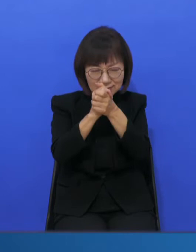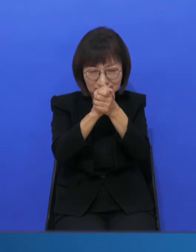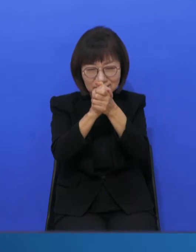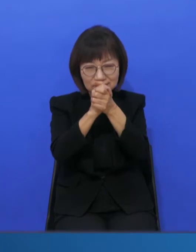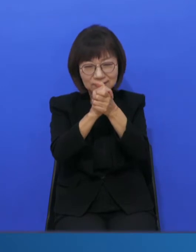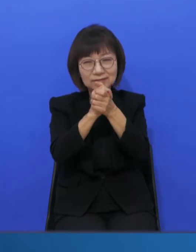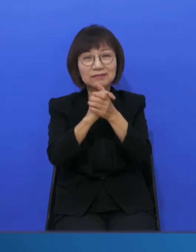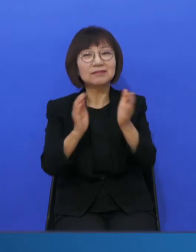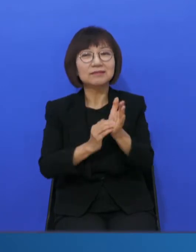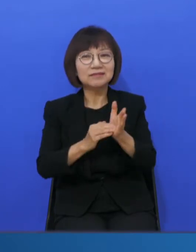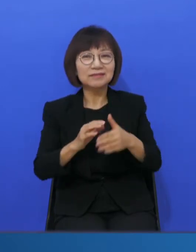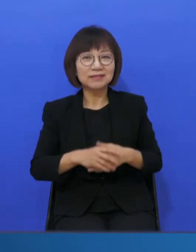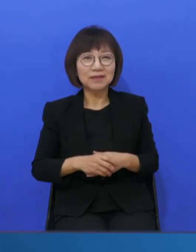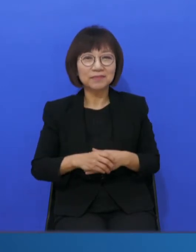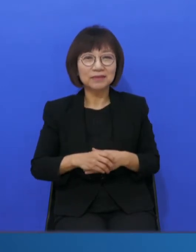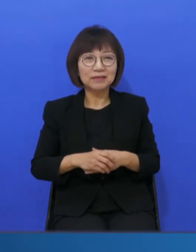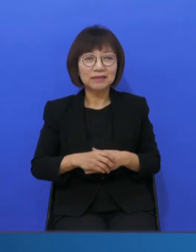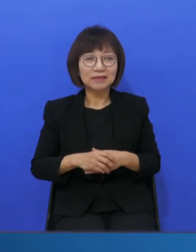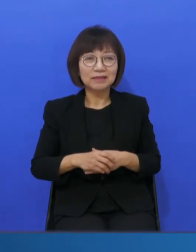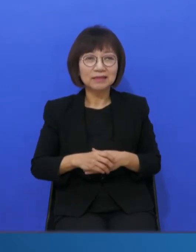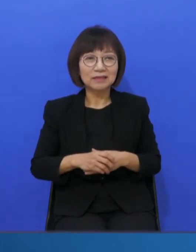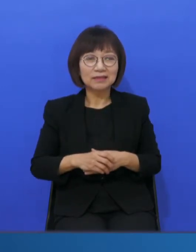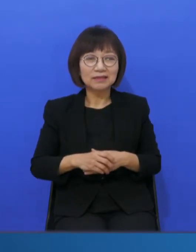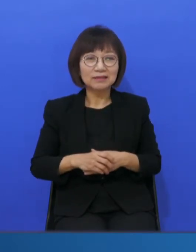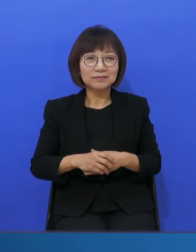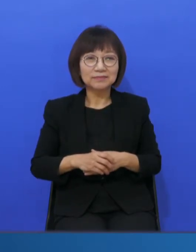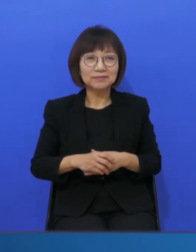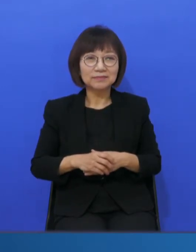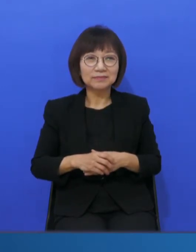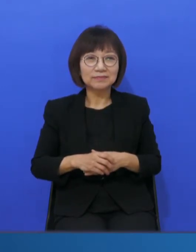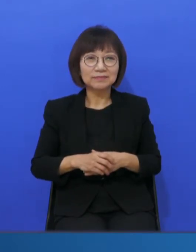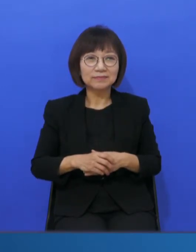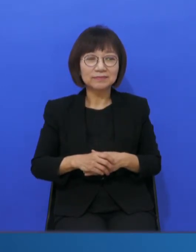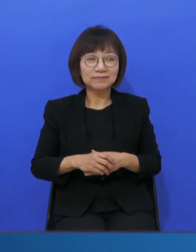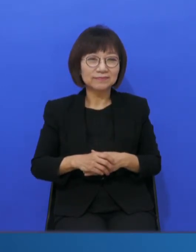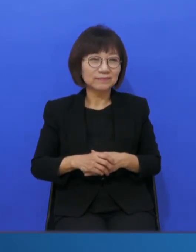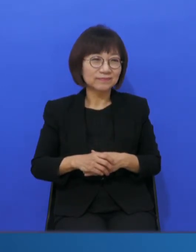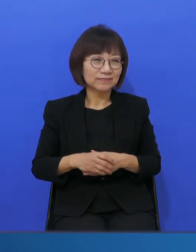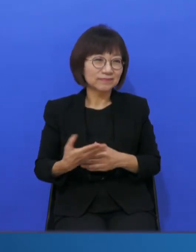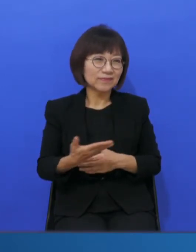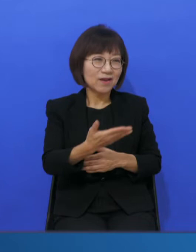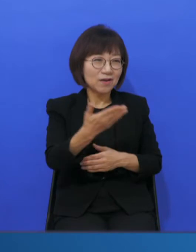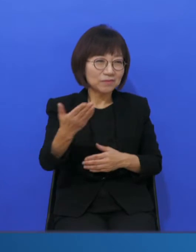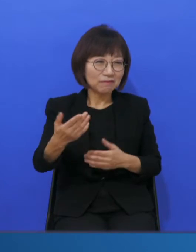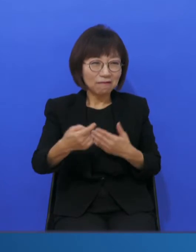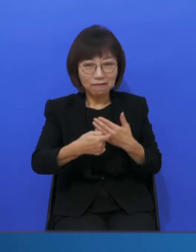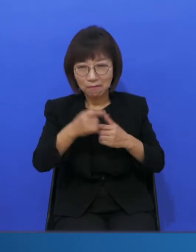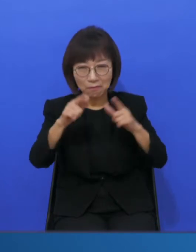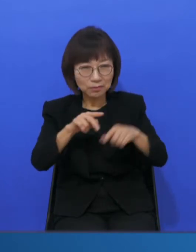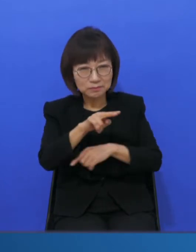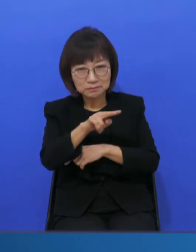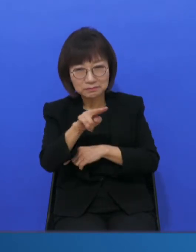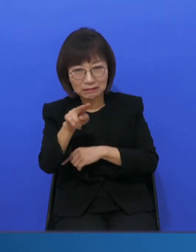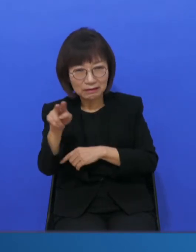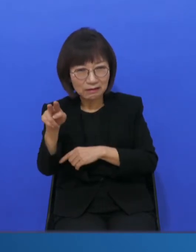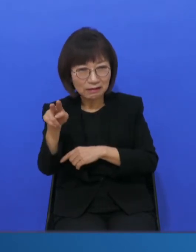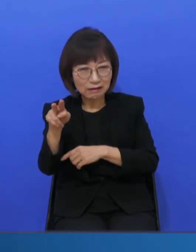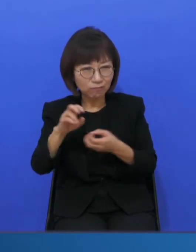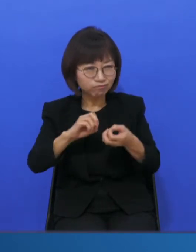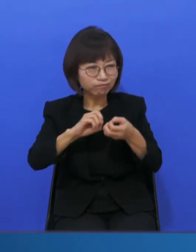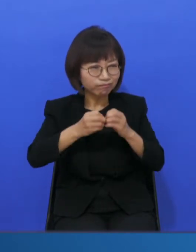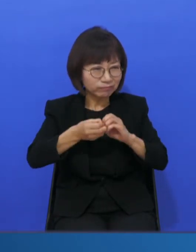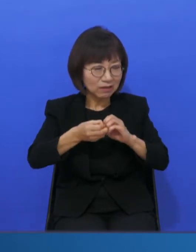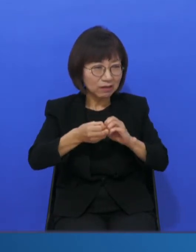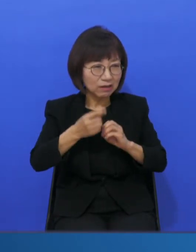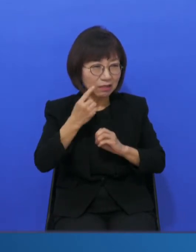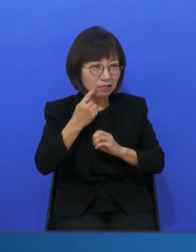more fervent prayer. 결국 누가 이겼습니까? Who won? 속지 마세요. Eventually he did. And so do not be 틀린 deceived. 거 부러워하지 마세요. Do not